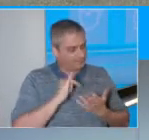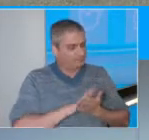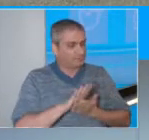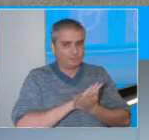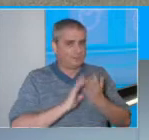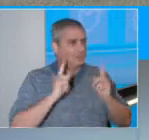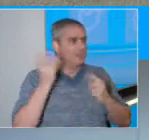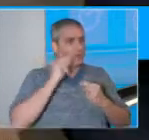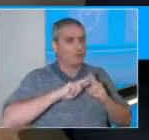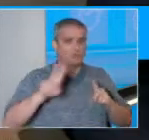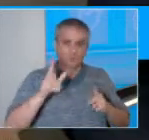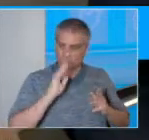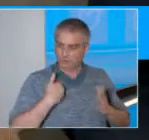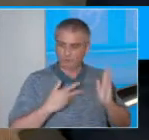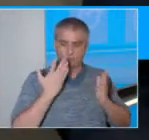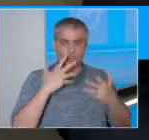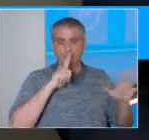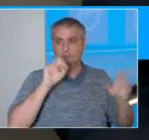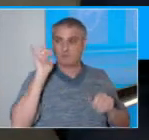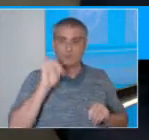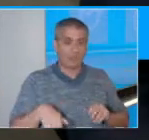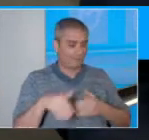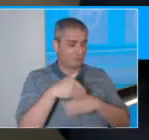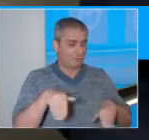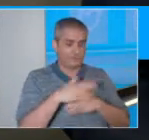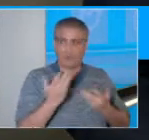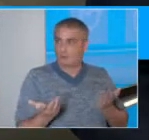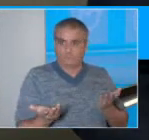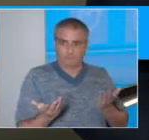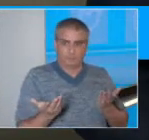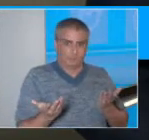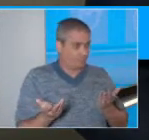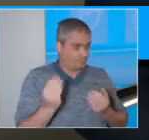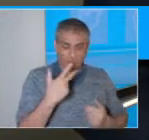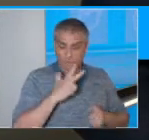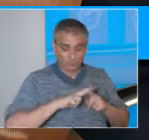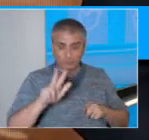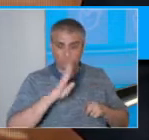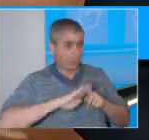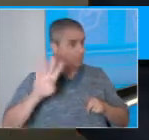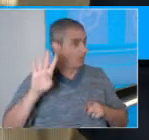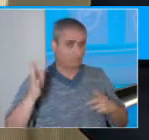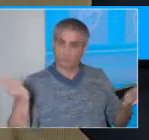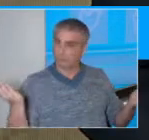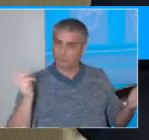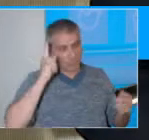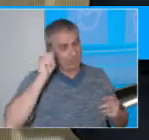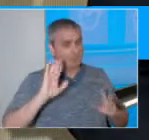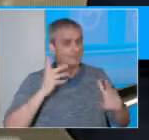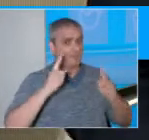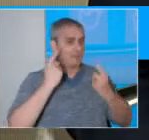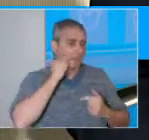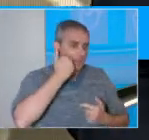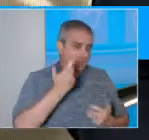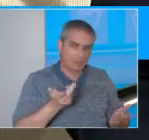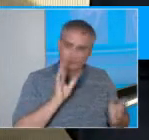הולך להיות עוד חודשיים. יש לנו למעלה מ-700,000 מובטלים שעוד 3 חודשים, 4 חודשים, לא יודעים מה איתם יום